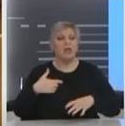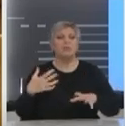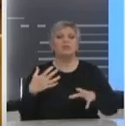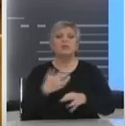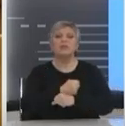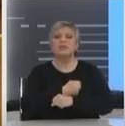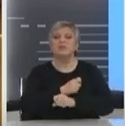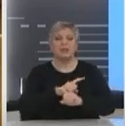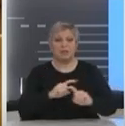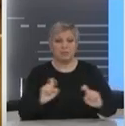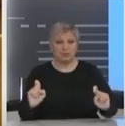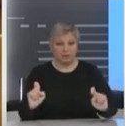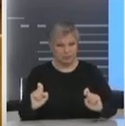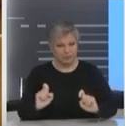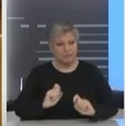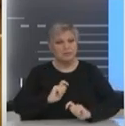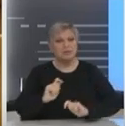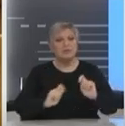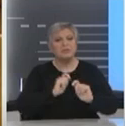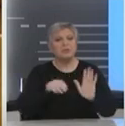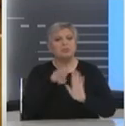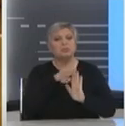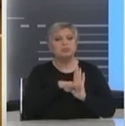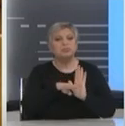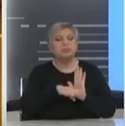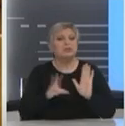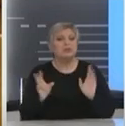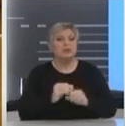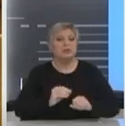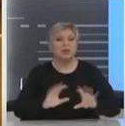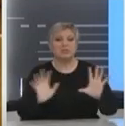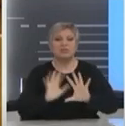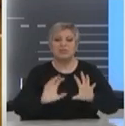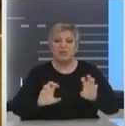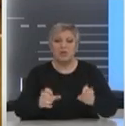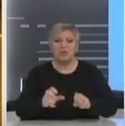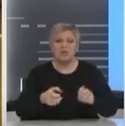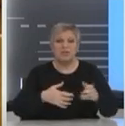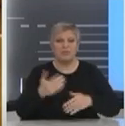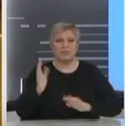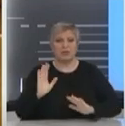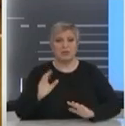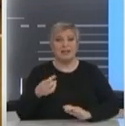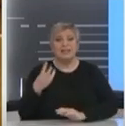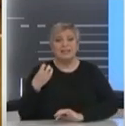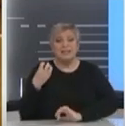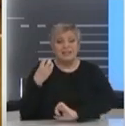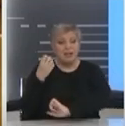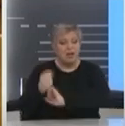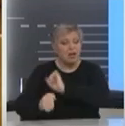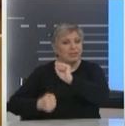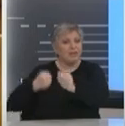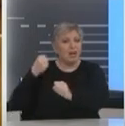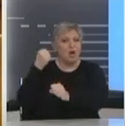θεσπίσουμε κανόνες στο ραδιοτηλεοπτικό τοπίο. Μετά από 30 ολόκληρα χρόνια ανομίας, όσο και